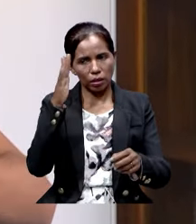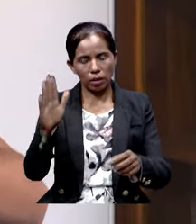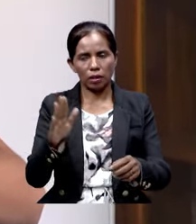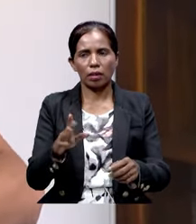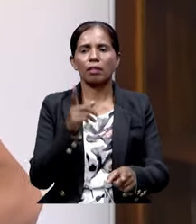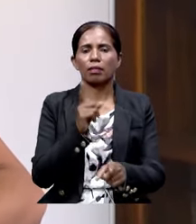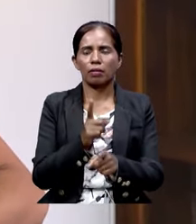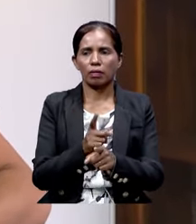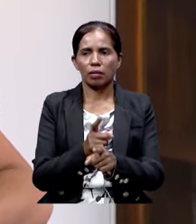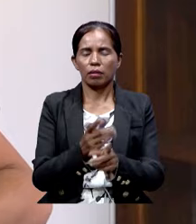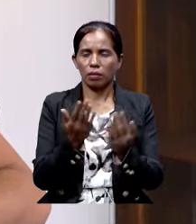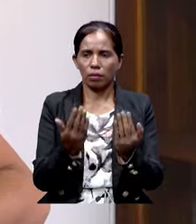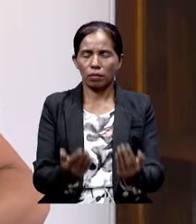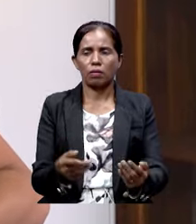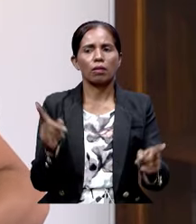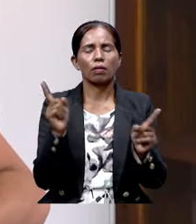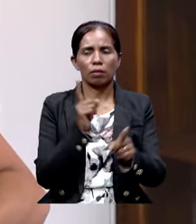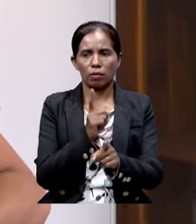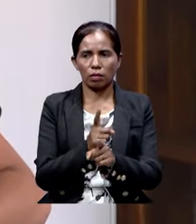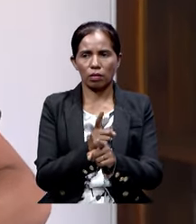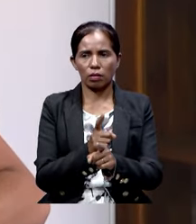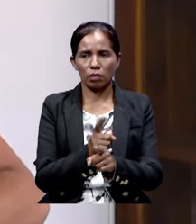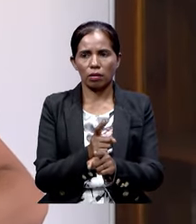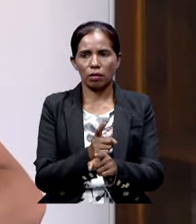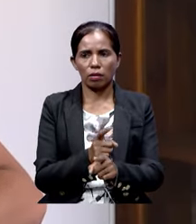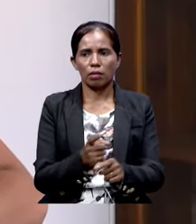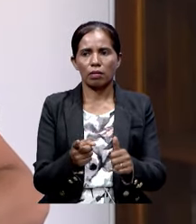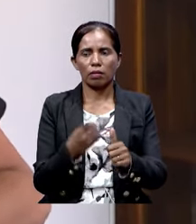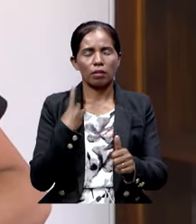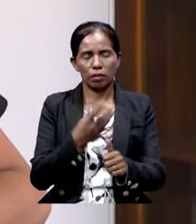ne to dan tebe so grave pel